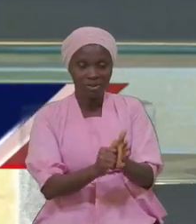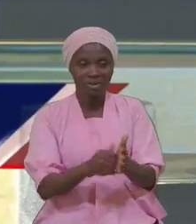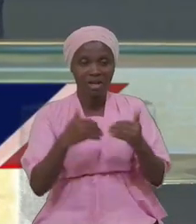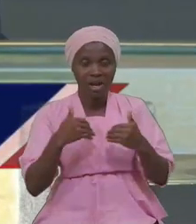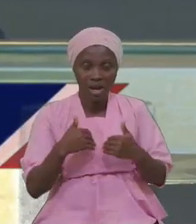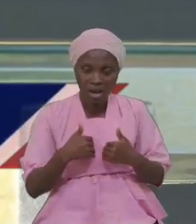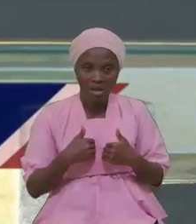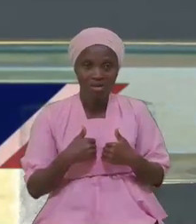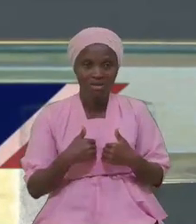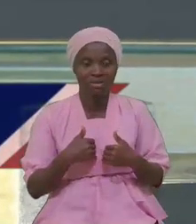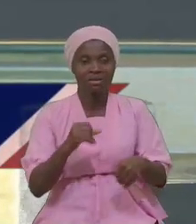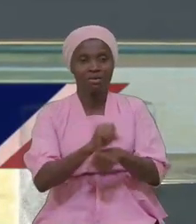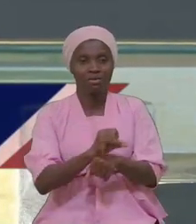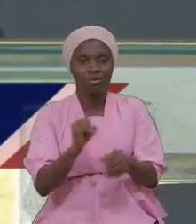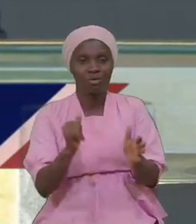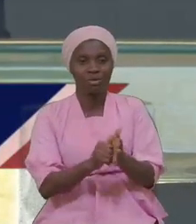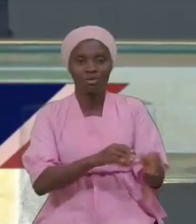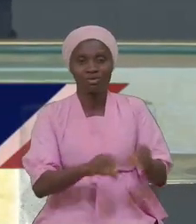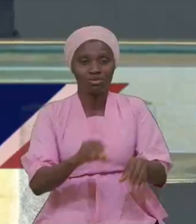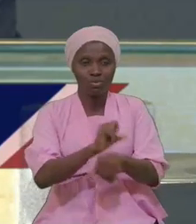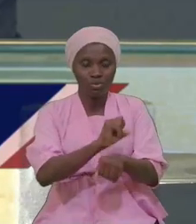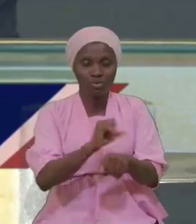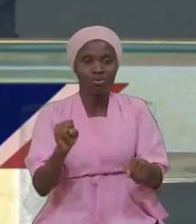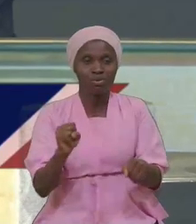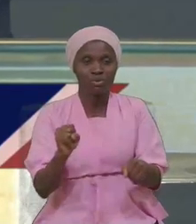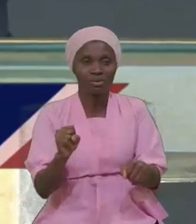fait des exploits.